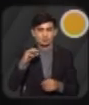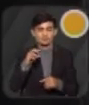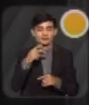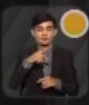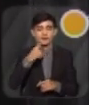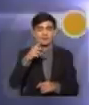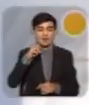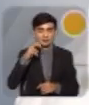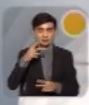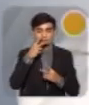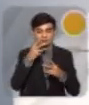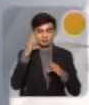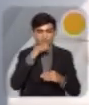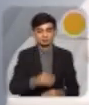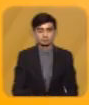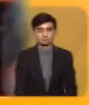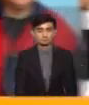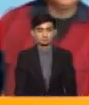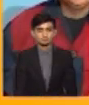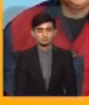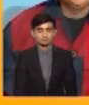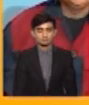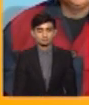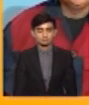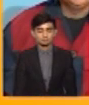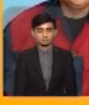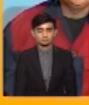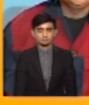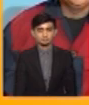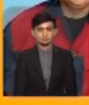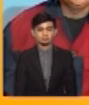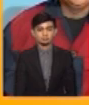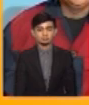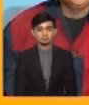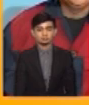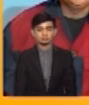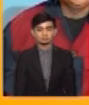31 арнадан көре аласыздар. Жанар Жолтаева, Данияр Жүсіпов, Информбюро, Алматы.